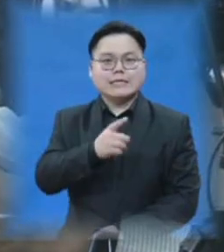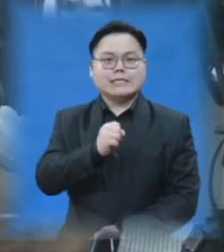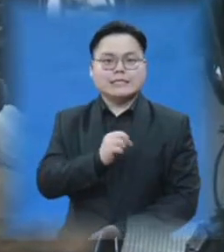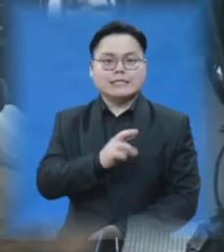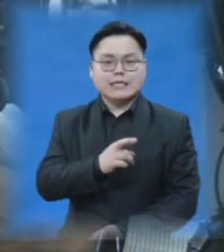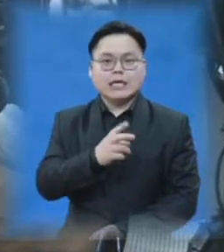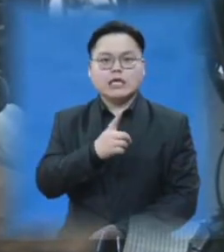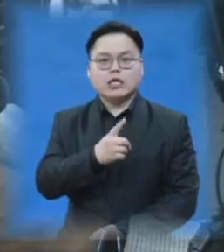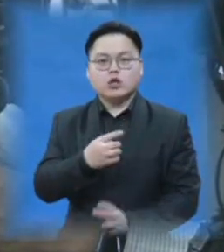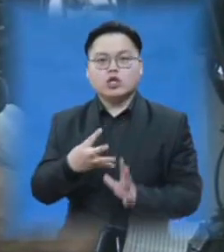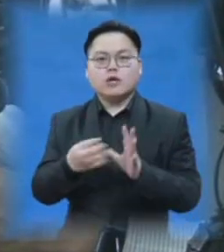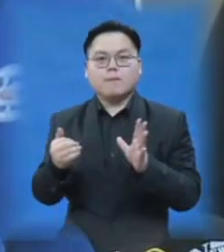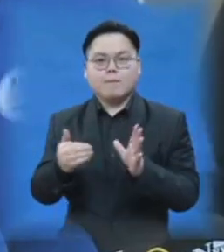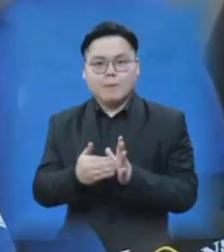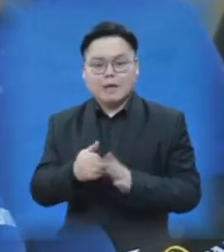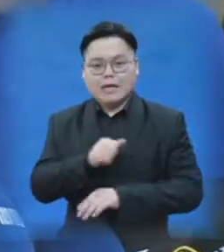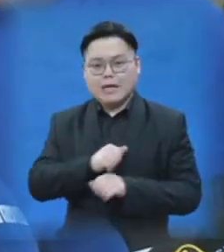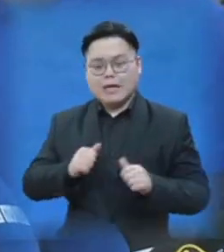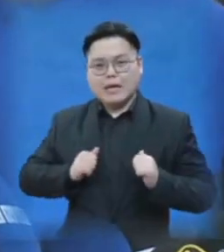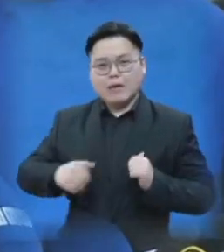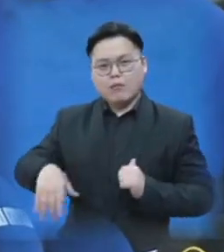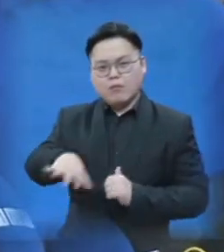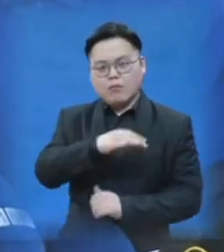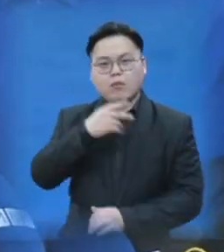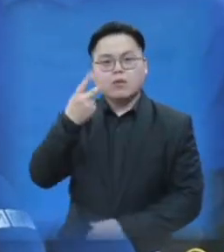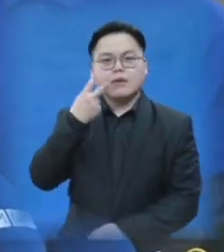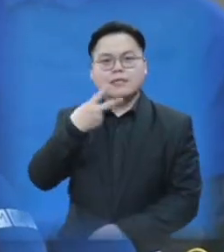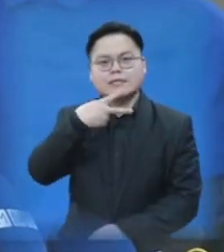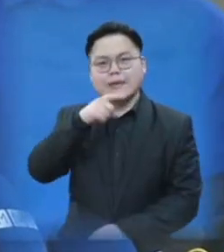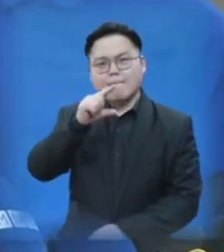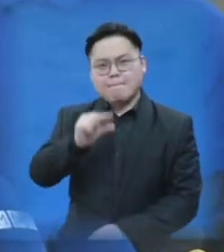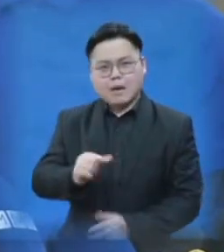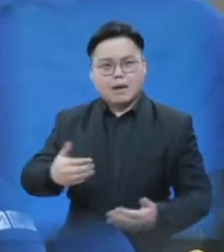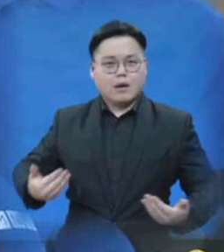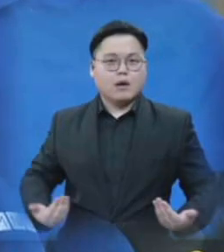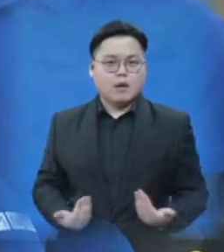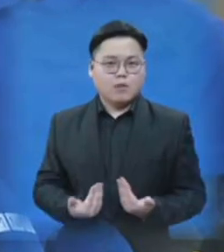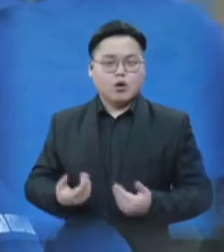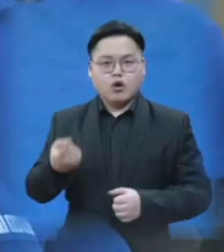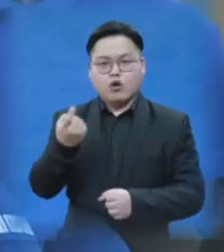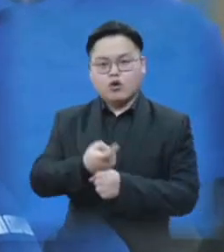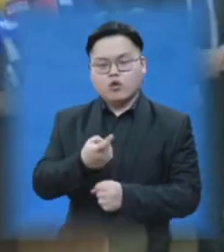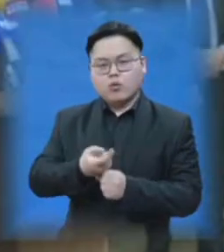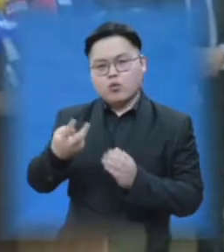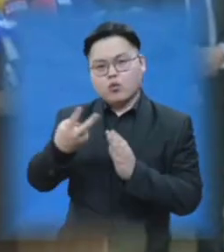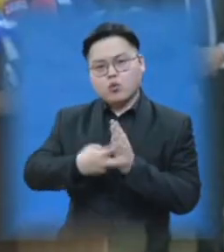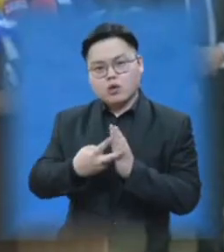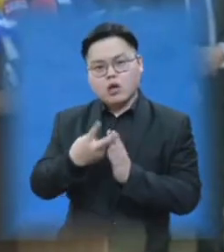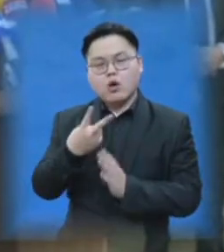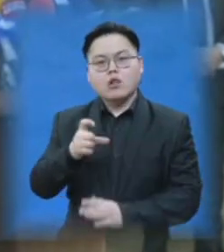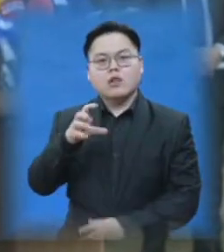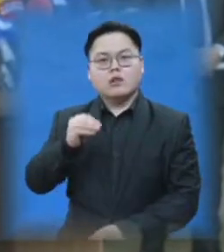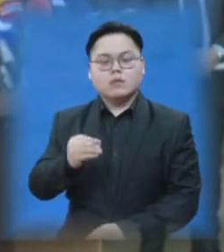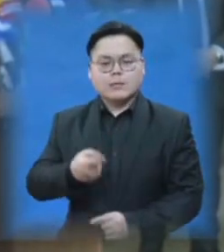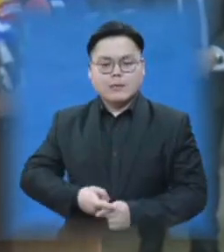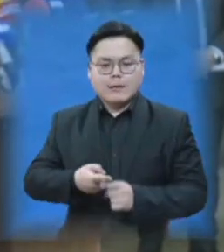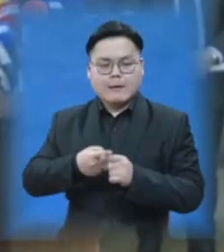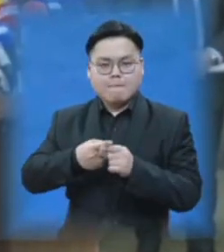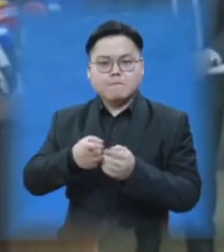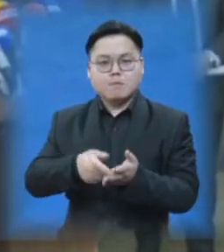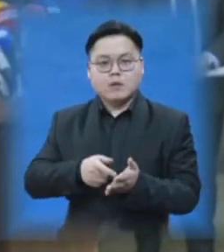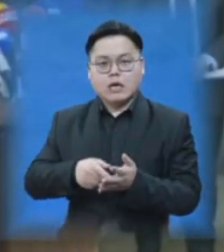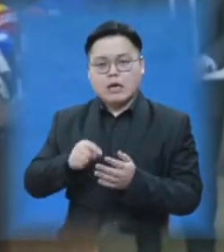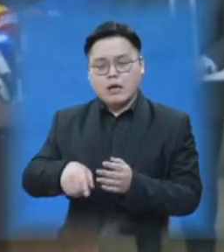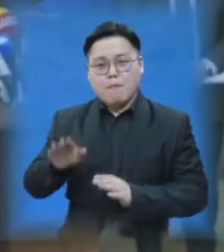төгрөг, өөрөөр хэлбэл дийлэнх иргэд бага цалин хүртэл амьдарч байна. Иймээс хөдөлмөрийн үнэлэмжэд эрсдэж ирсэж шаардлагатай цаашдаа энэ